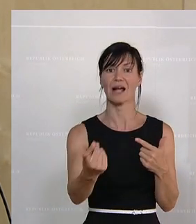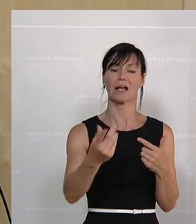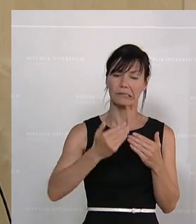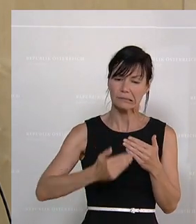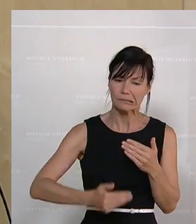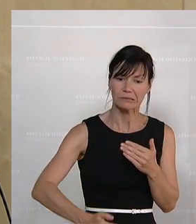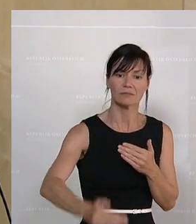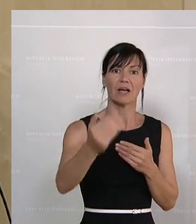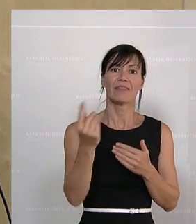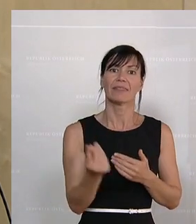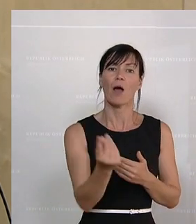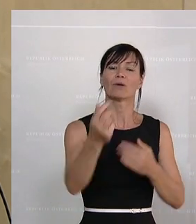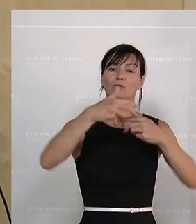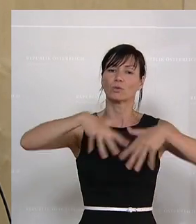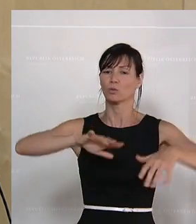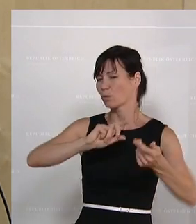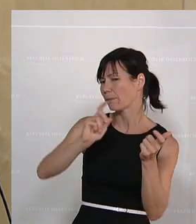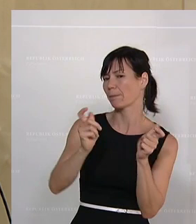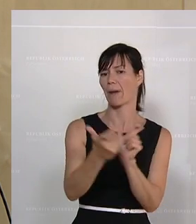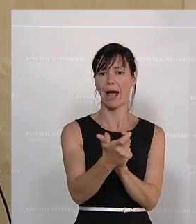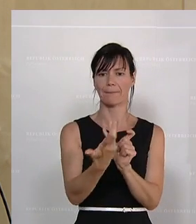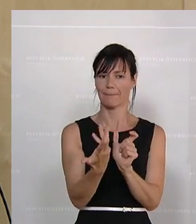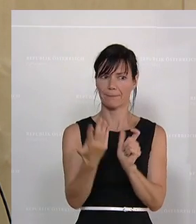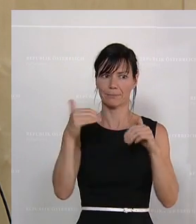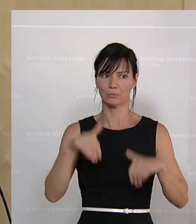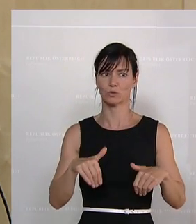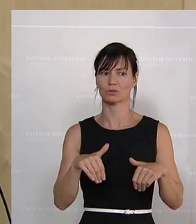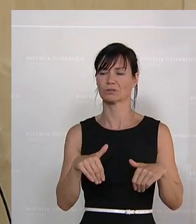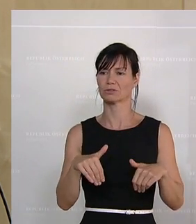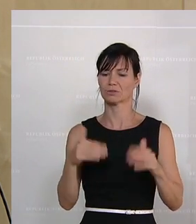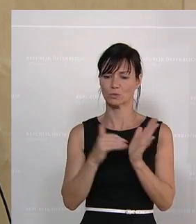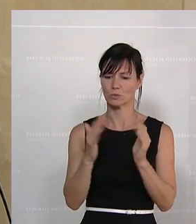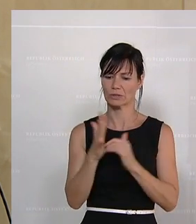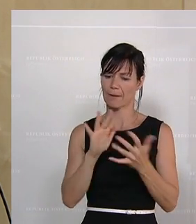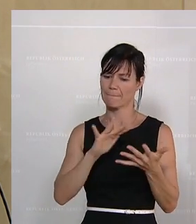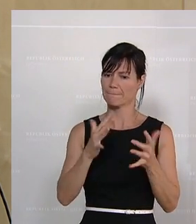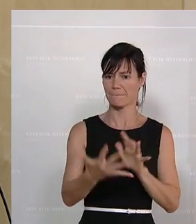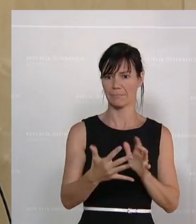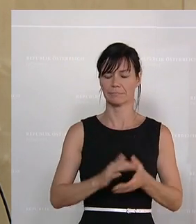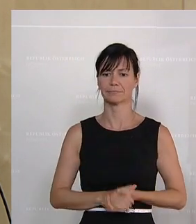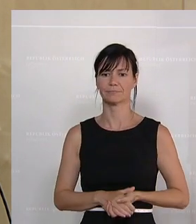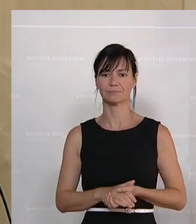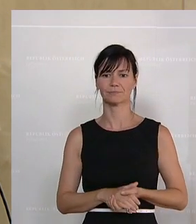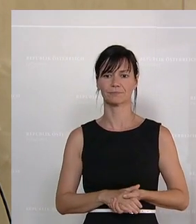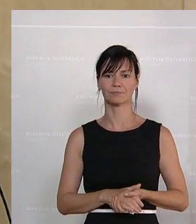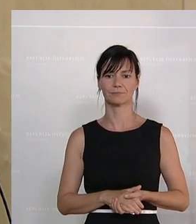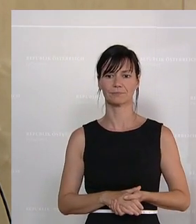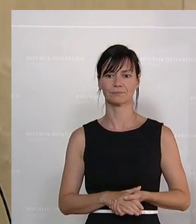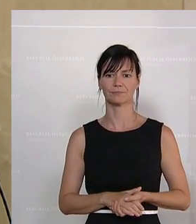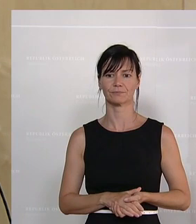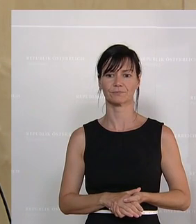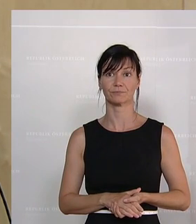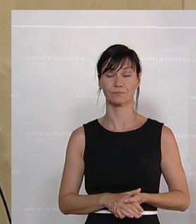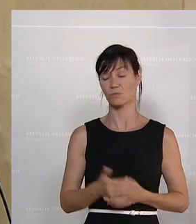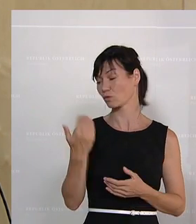langfristigen strukturellen änderungen im system auf der anderen seite und wie vorhin erwähnt haben wir als staat